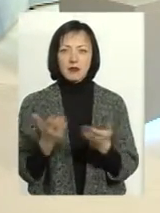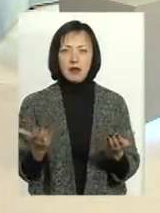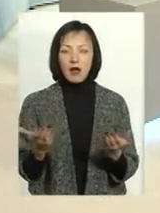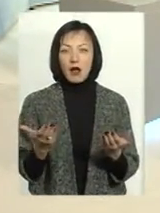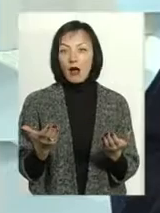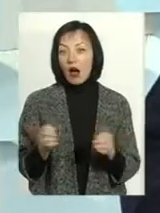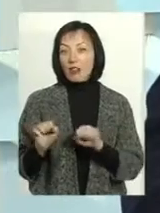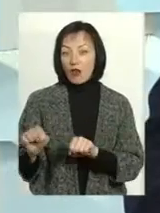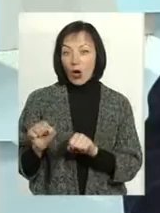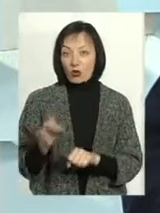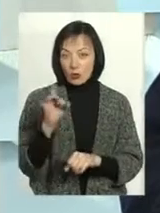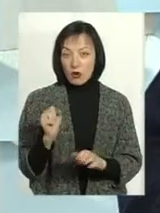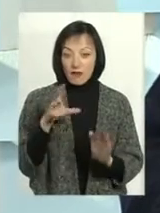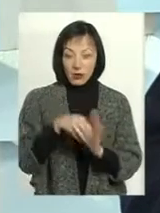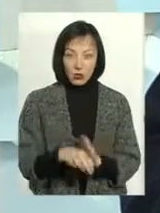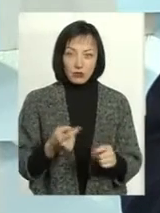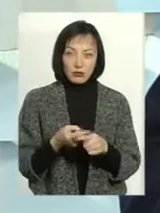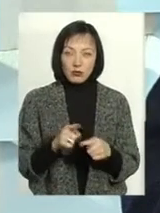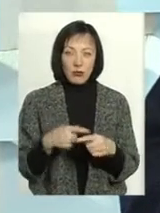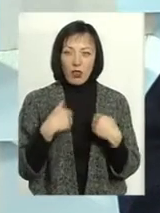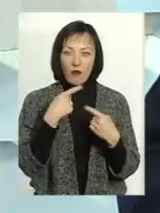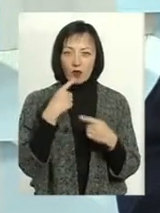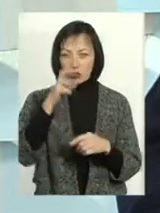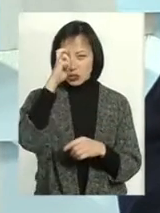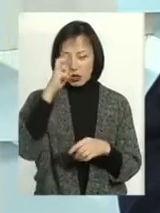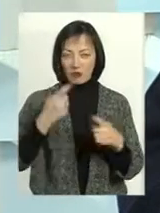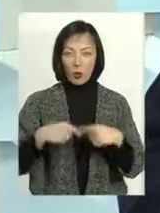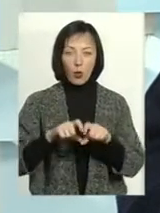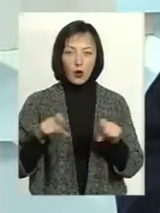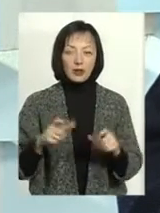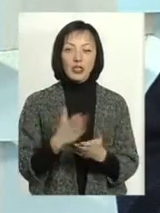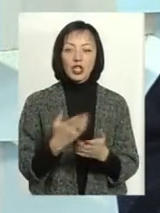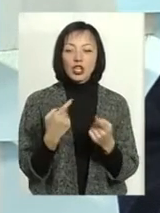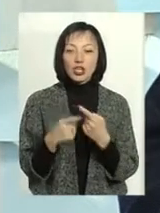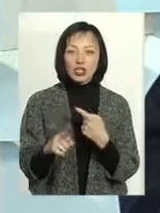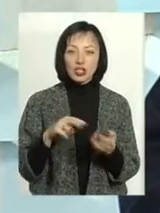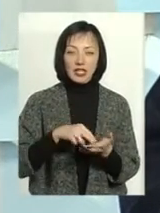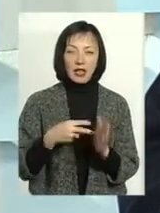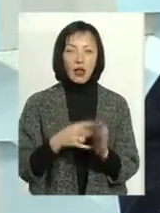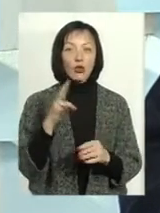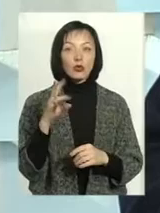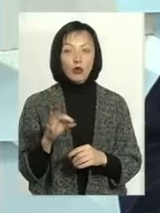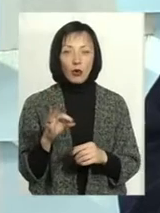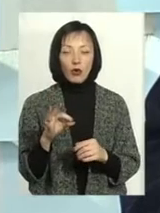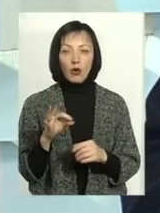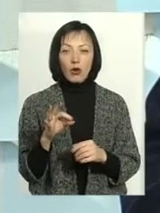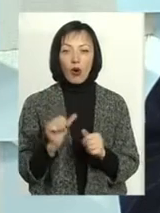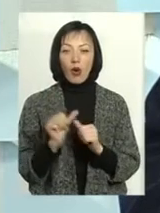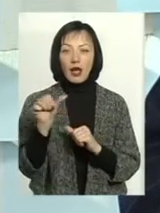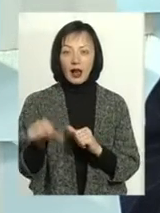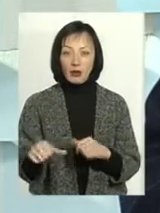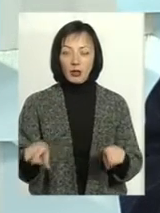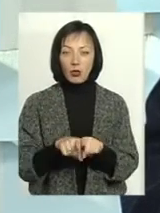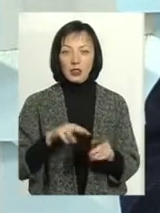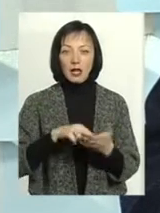адвокатура теж можна її віднести, тому що ми не говоримо, що це державний орган. Є інші стратегії, але окремо такої